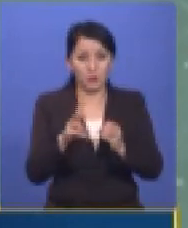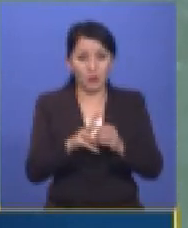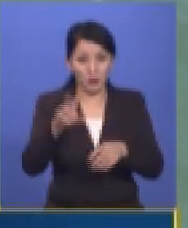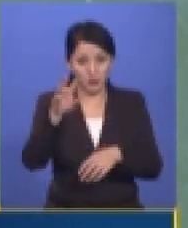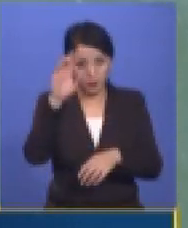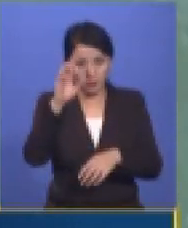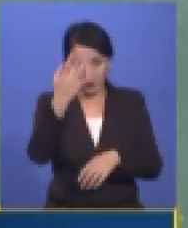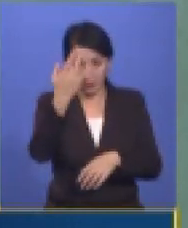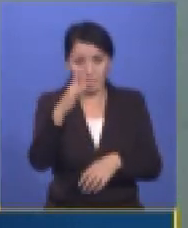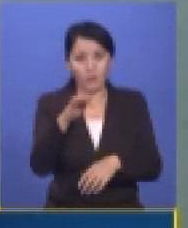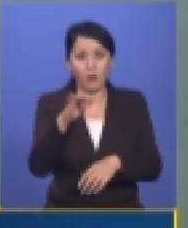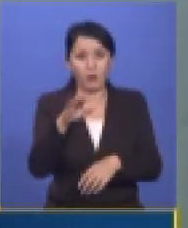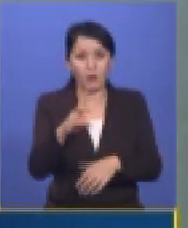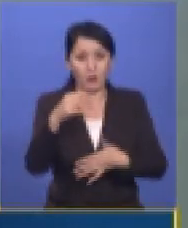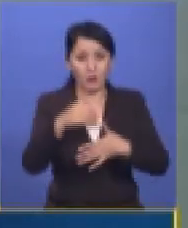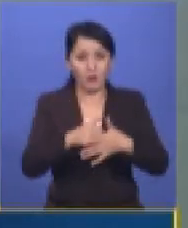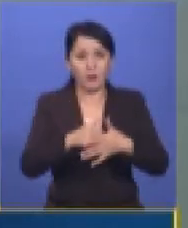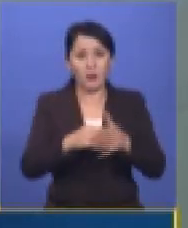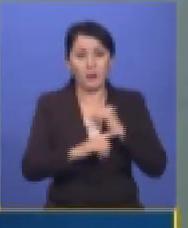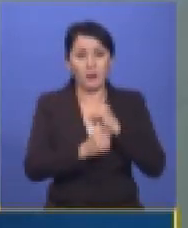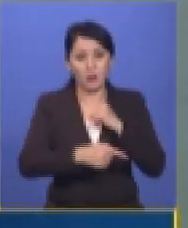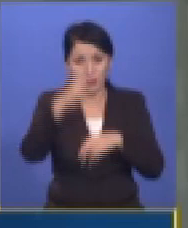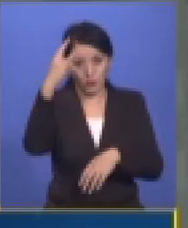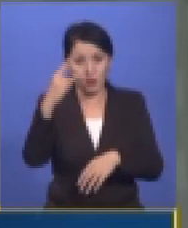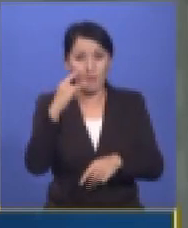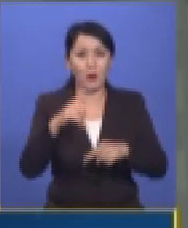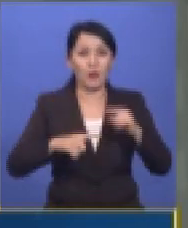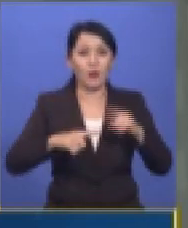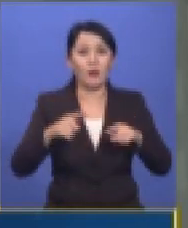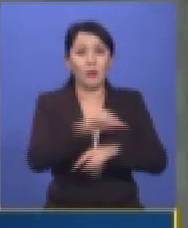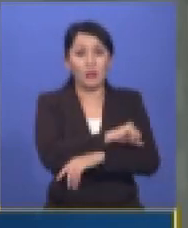қатарына Үндістан мен Филиппин қосылды. Соңғысы, Қазақстанда